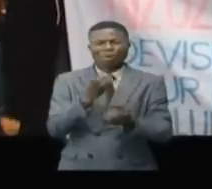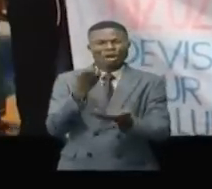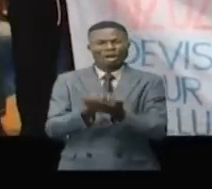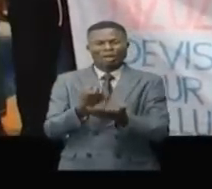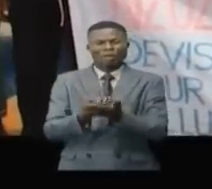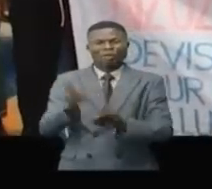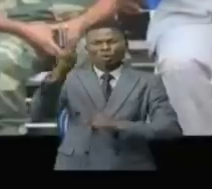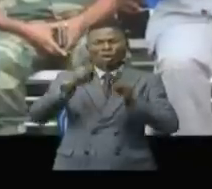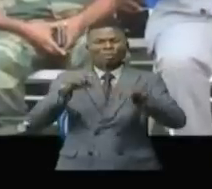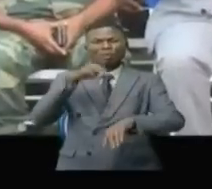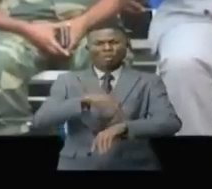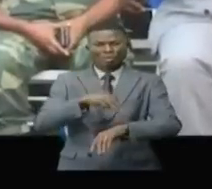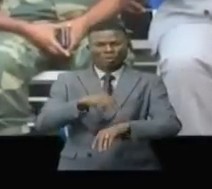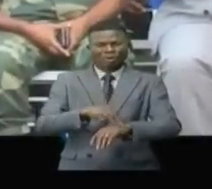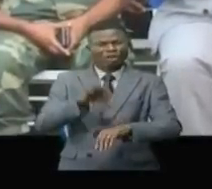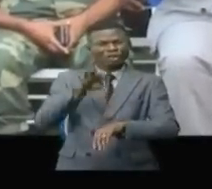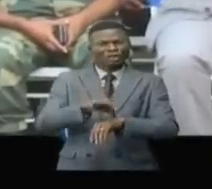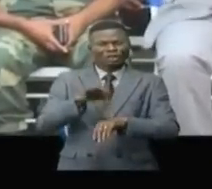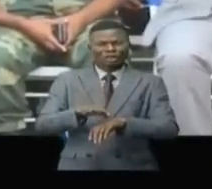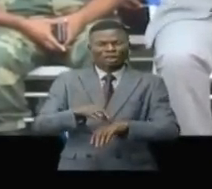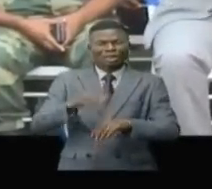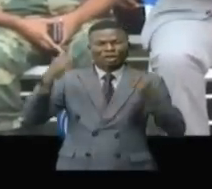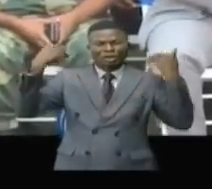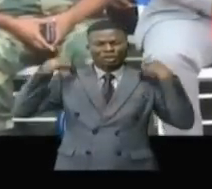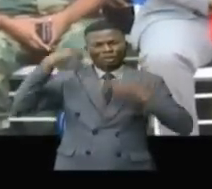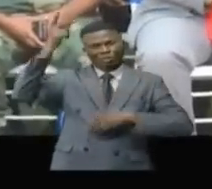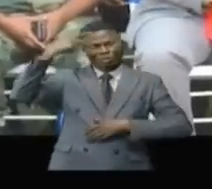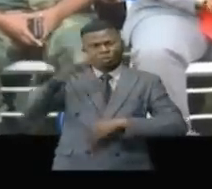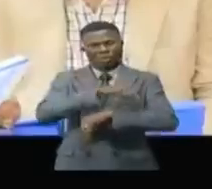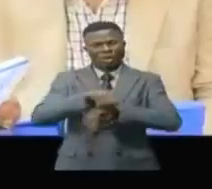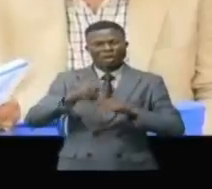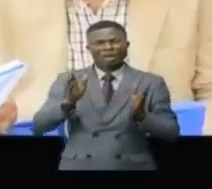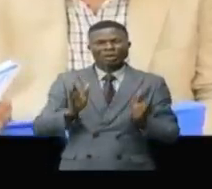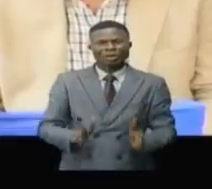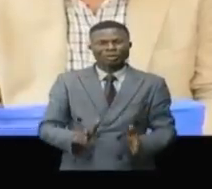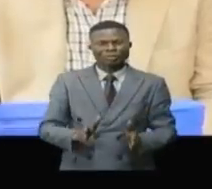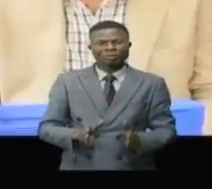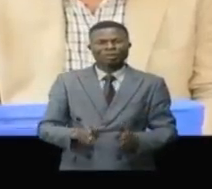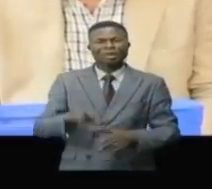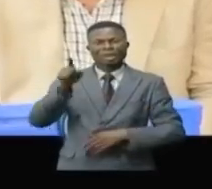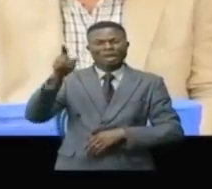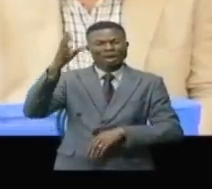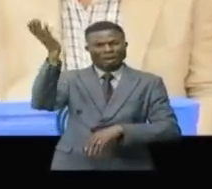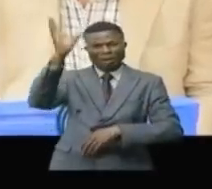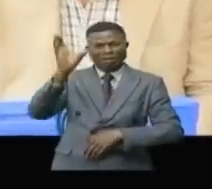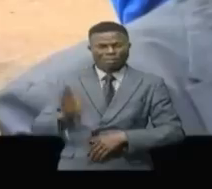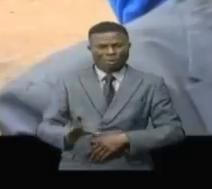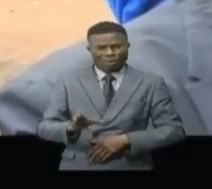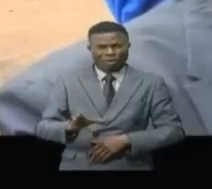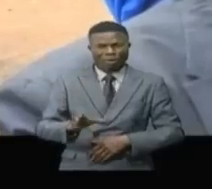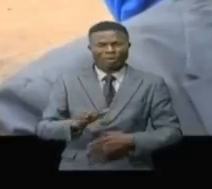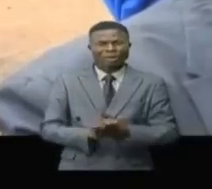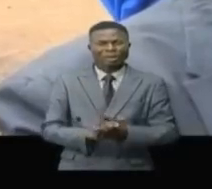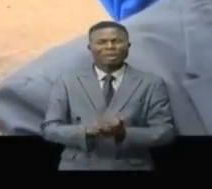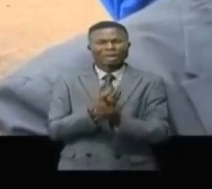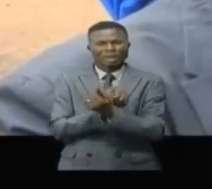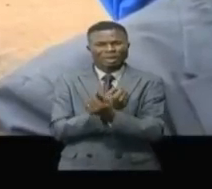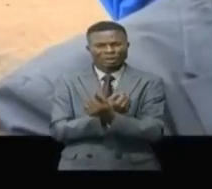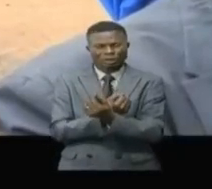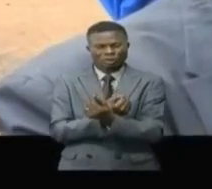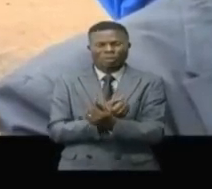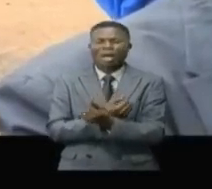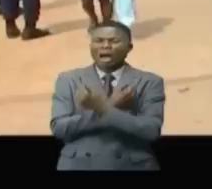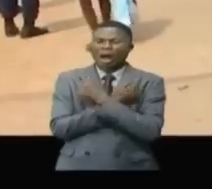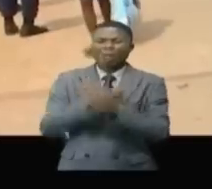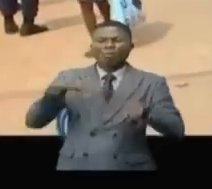Matadiens, était une belle opportunité pour les autorités politico-administratives de cette partie du pays d'exalter les vertus positives du patriotisme